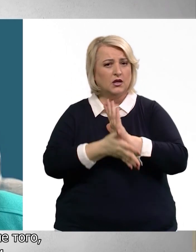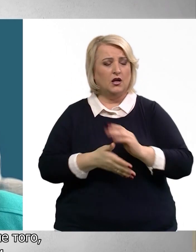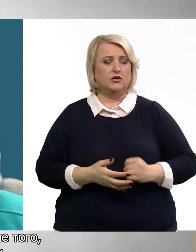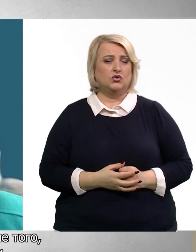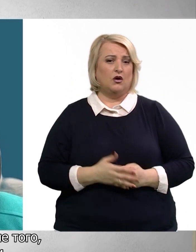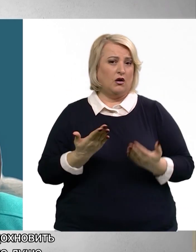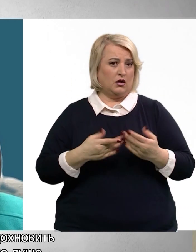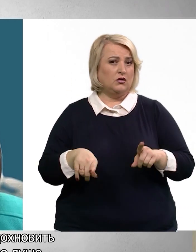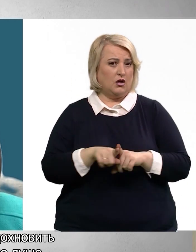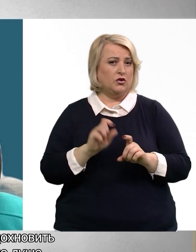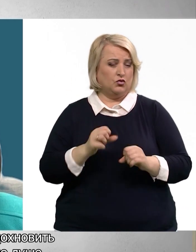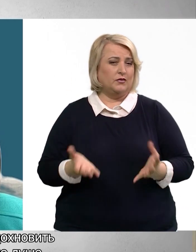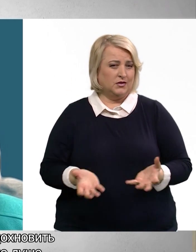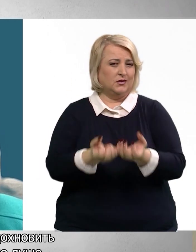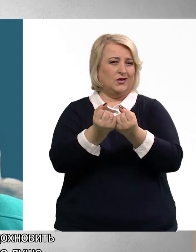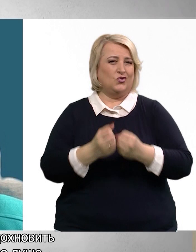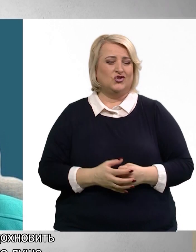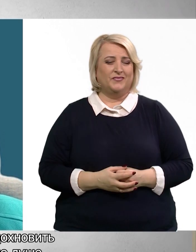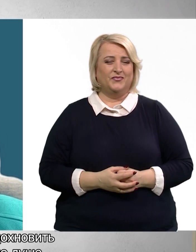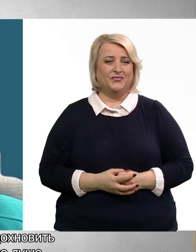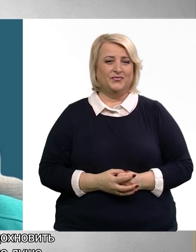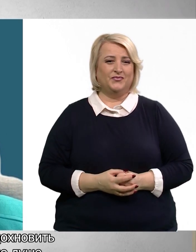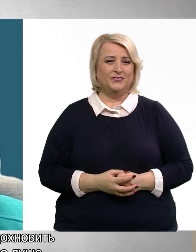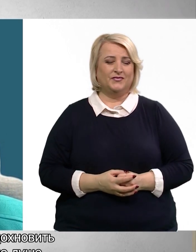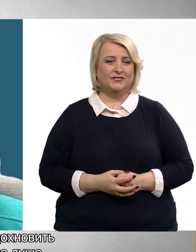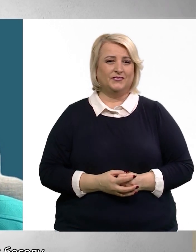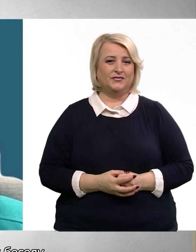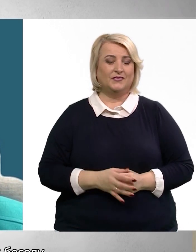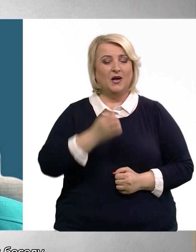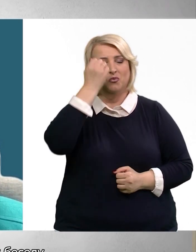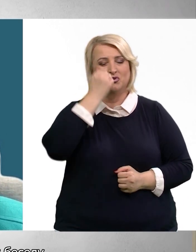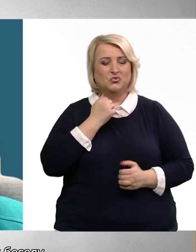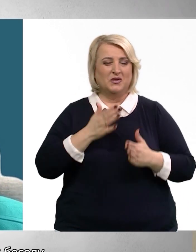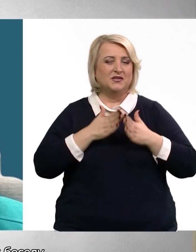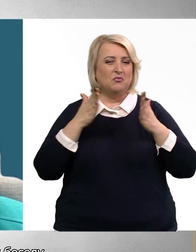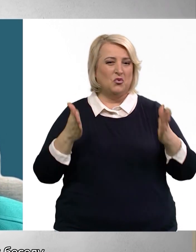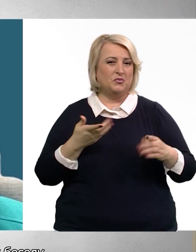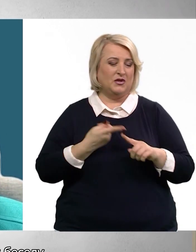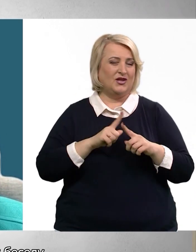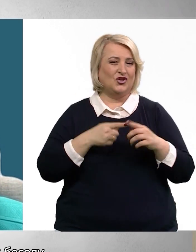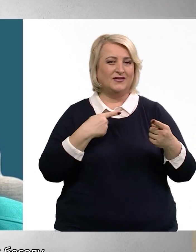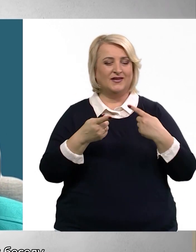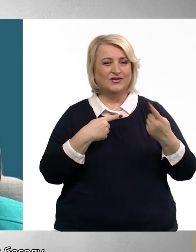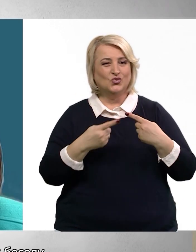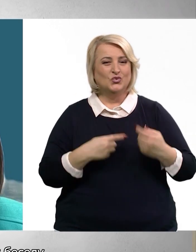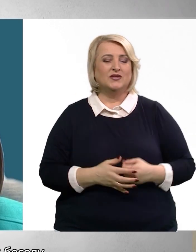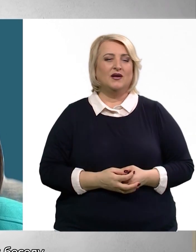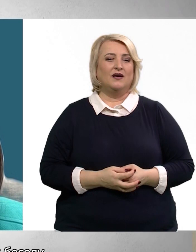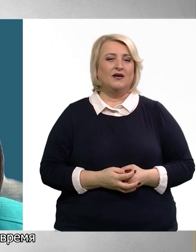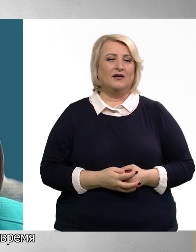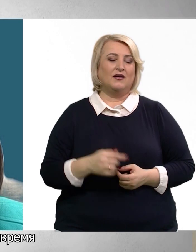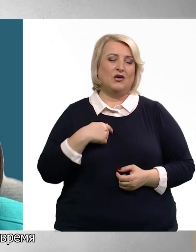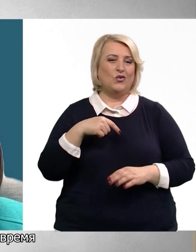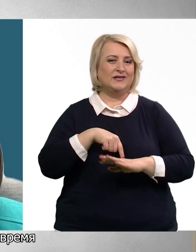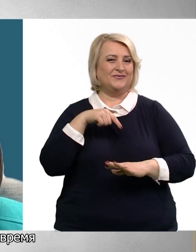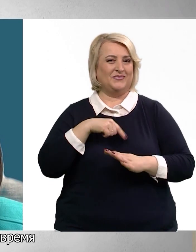de a înțelege, că cred că așa putem să încurajăm să facă ceea ce le place. Diana, îți mulțumesc tare mult pentru această discuție